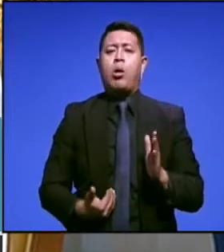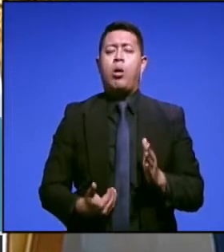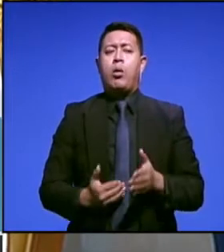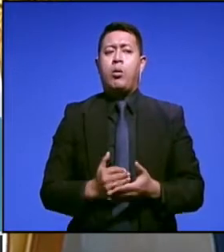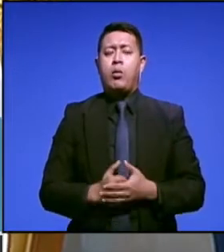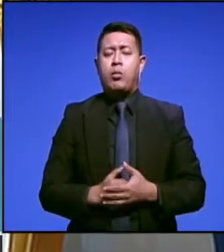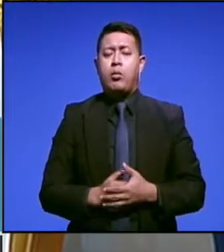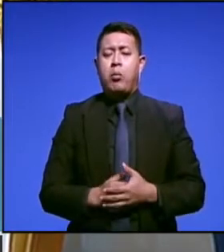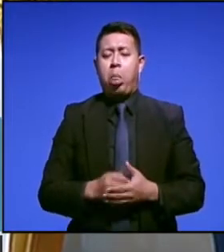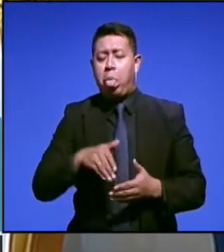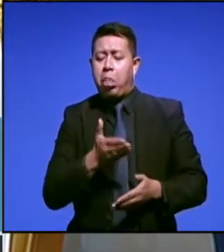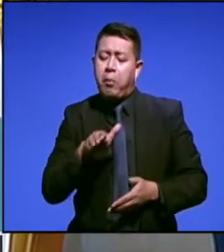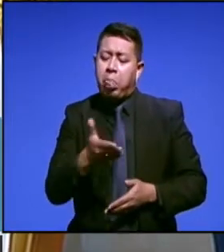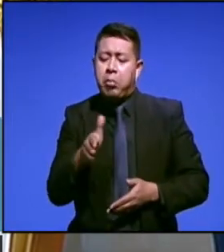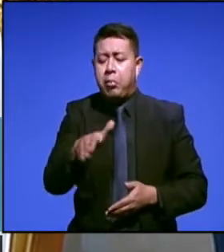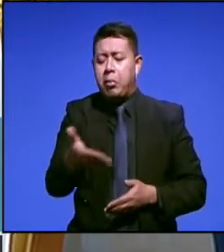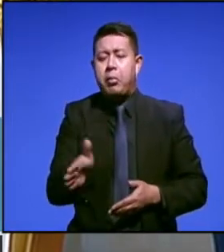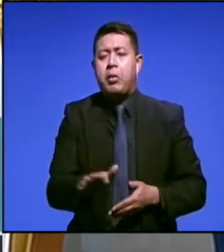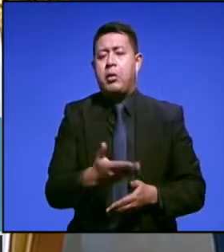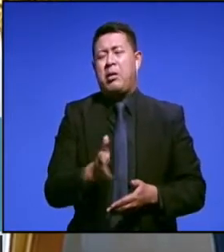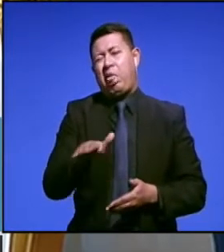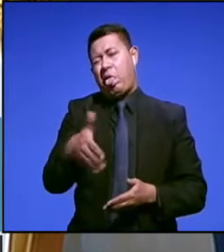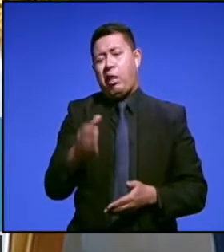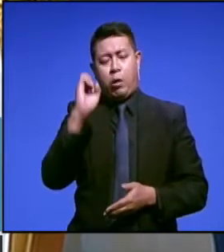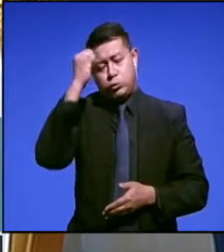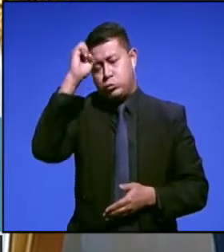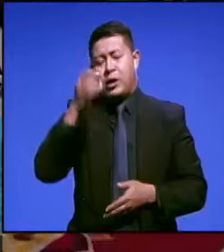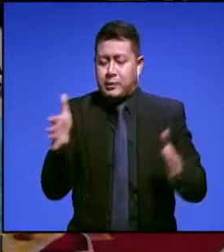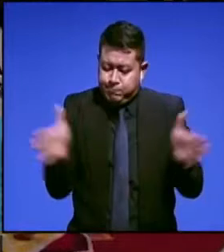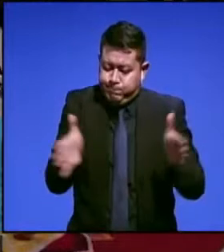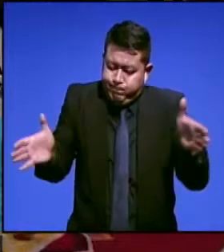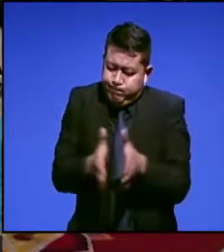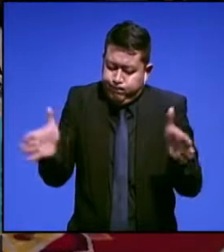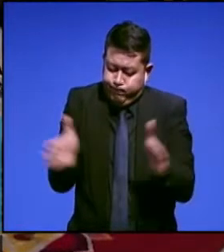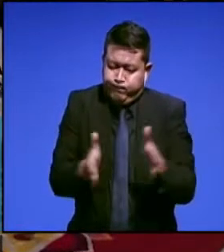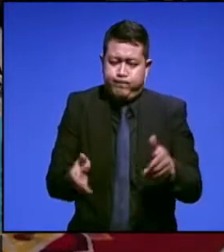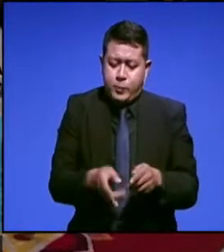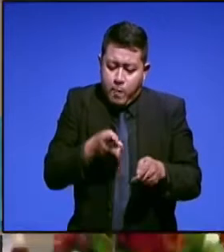di permennya terlalu berbelit-belit ya disederhanakan.